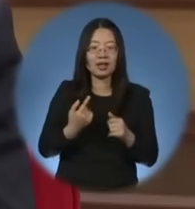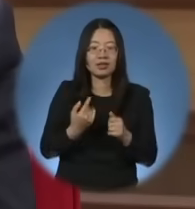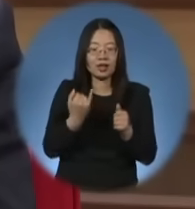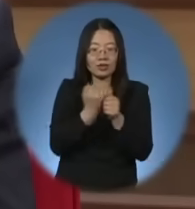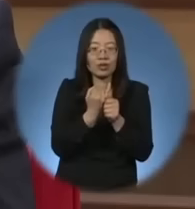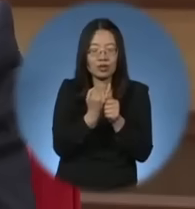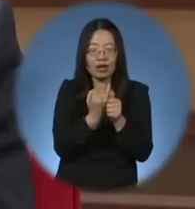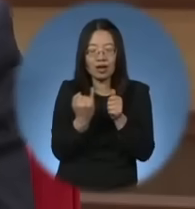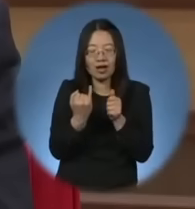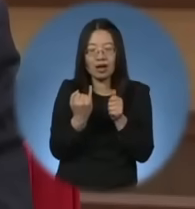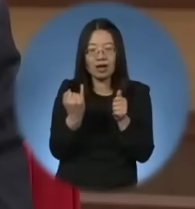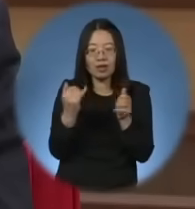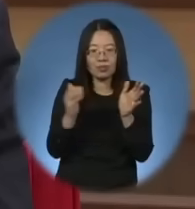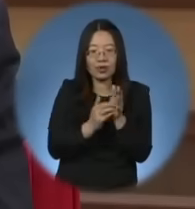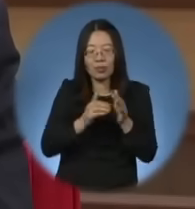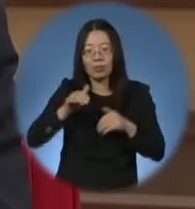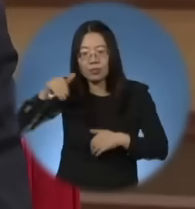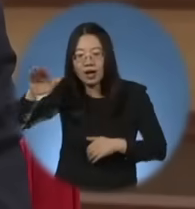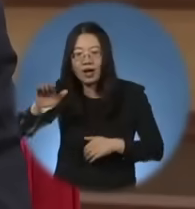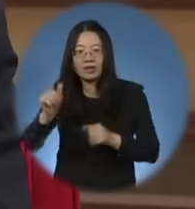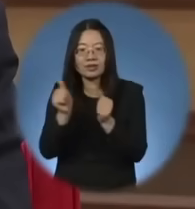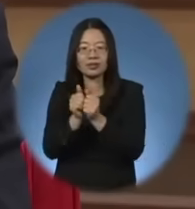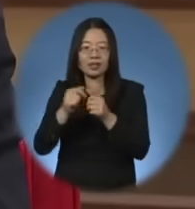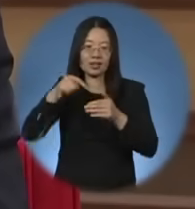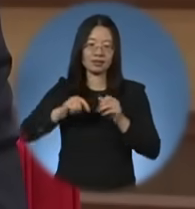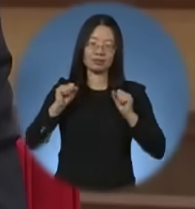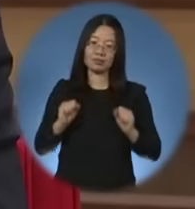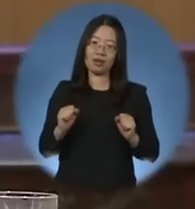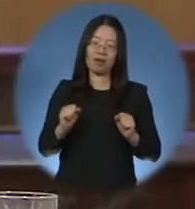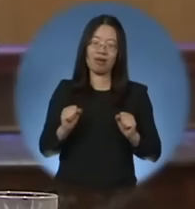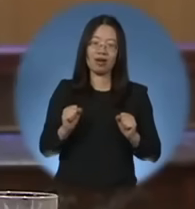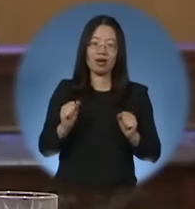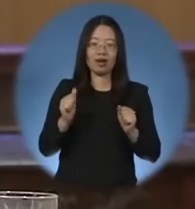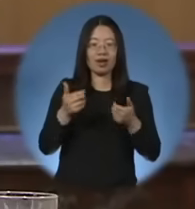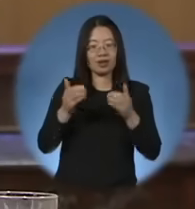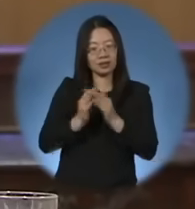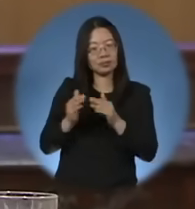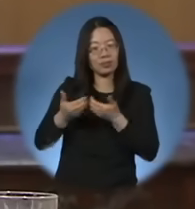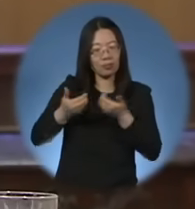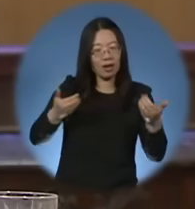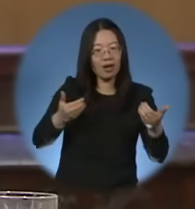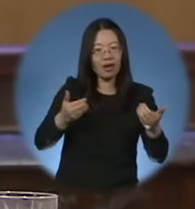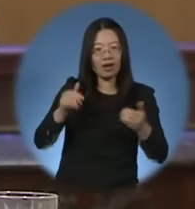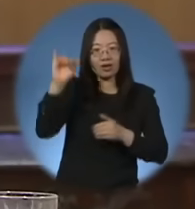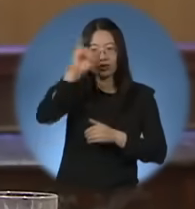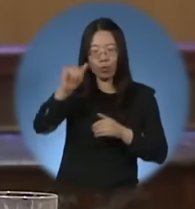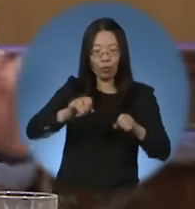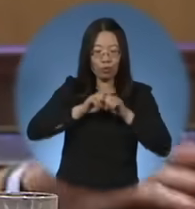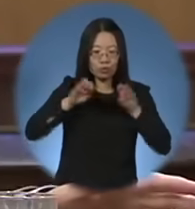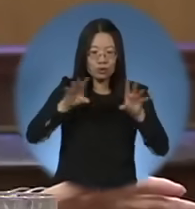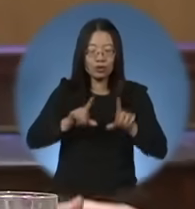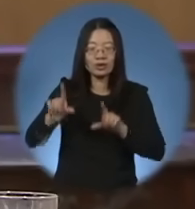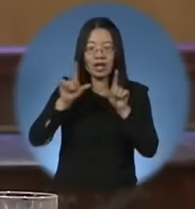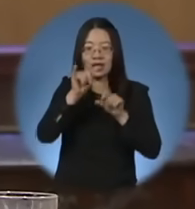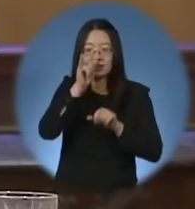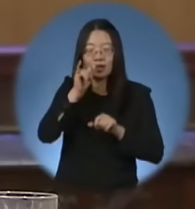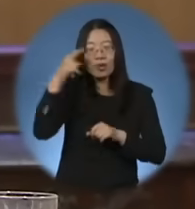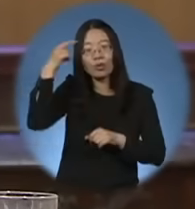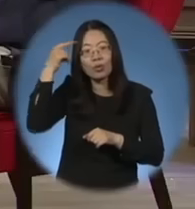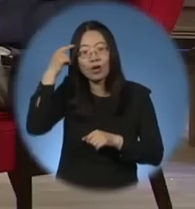외인 하고 여자는 낙하고 남자는 집에 계시는 거잖아요 근데 그래 집을 떠 났잖아요 전국 흩어져